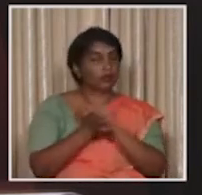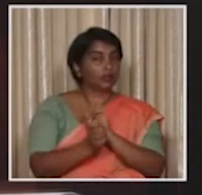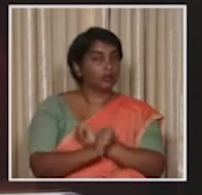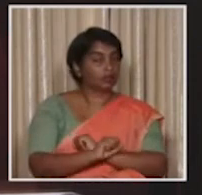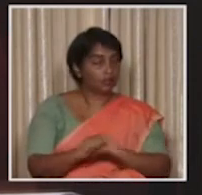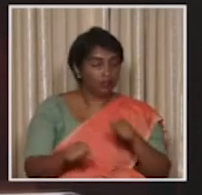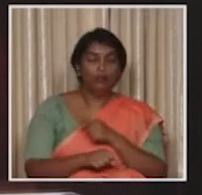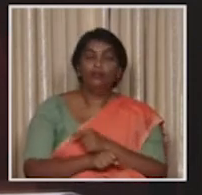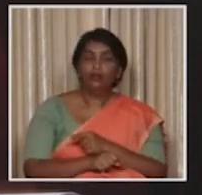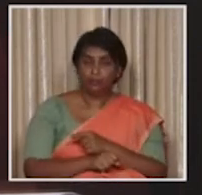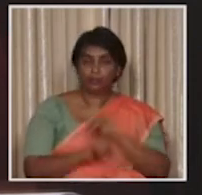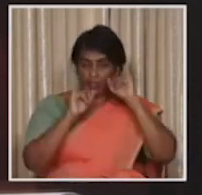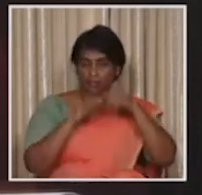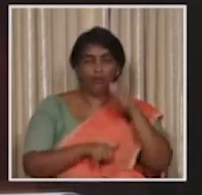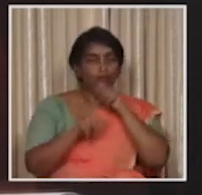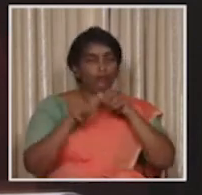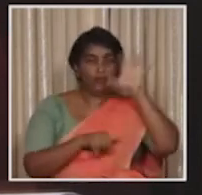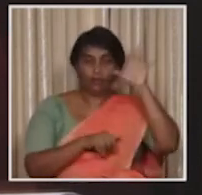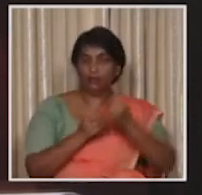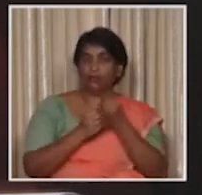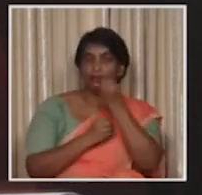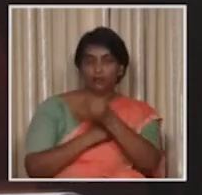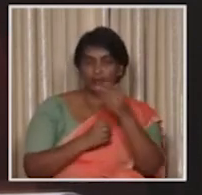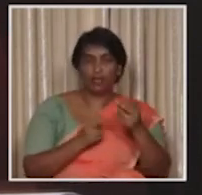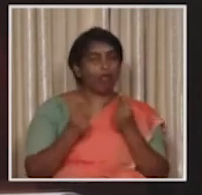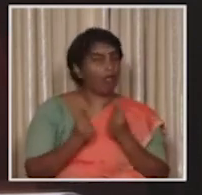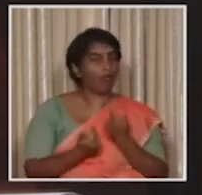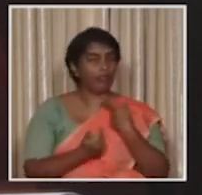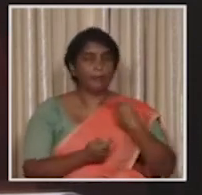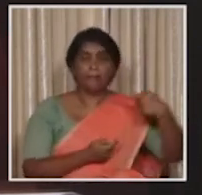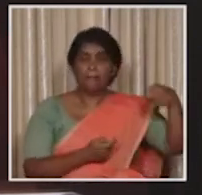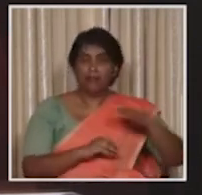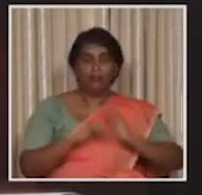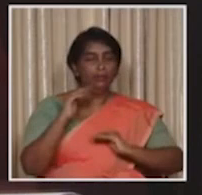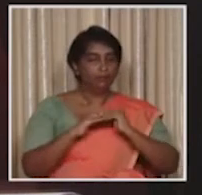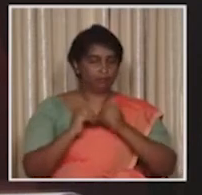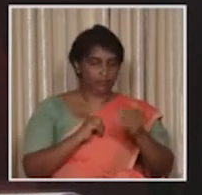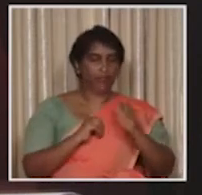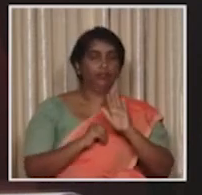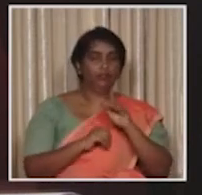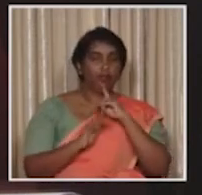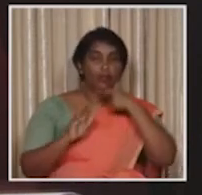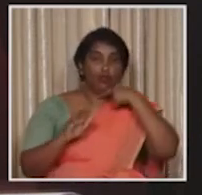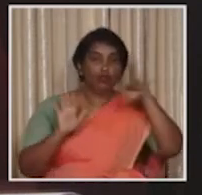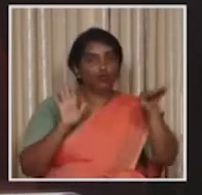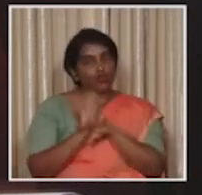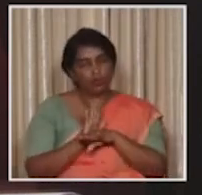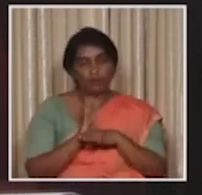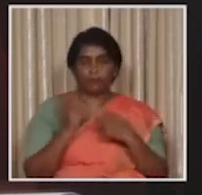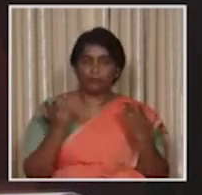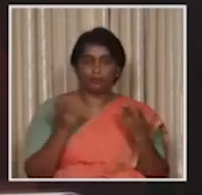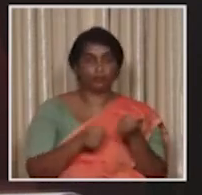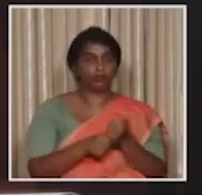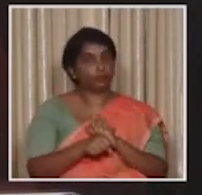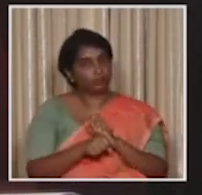නොකරපු බාල බෙහෙත් ලබා දෙන්නට හදිසි මිලදී ගැනීමේ ක්‍රියාවලිය අත්‍යවශ්‍යම. සුනාමියක් ආවනම්,